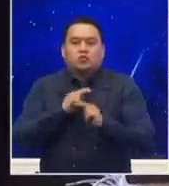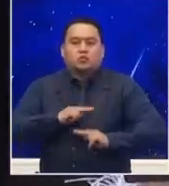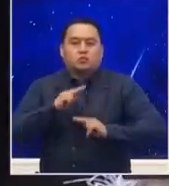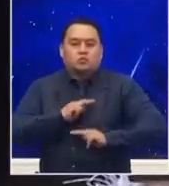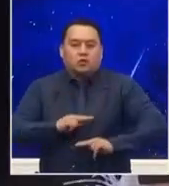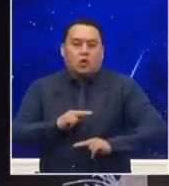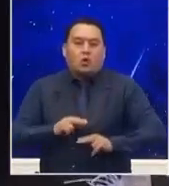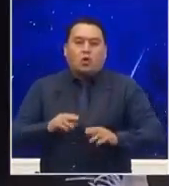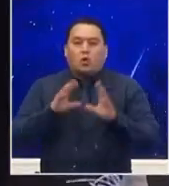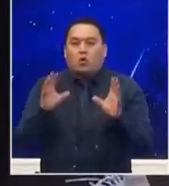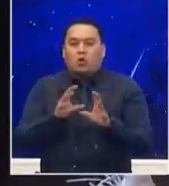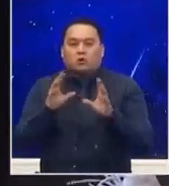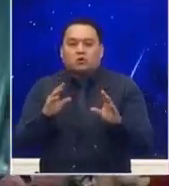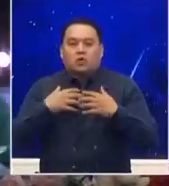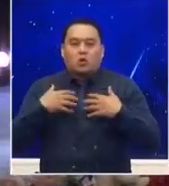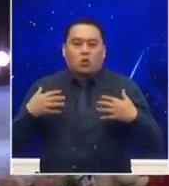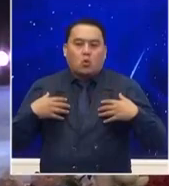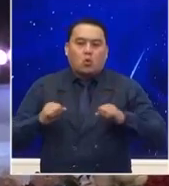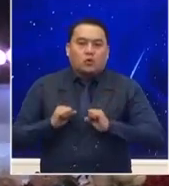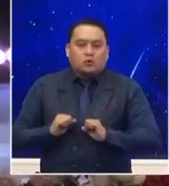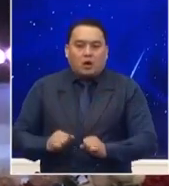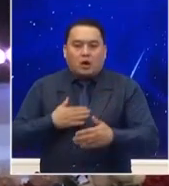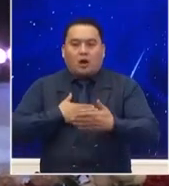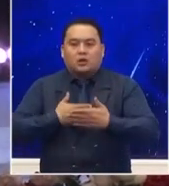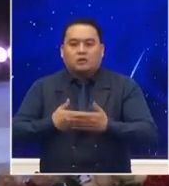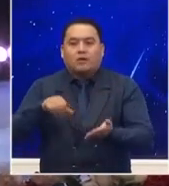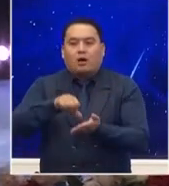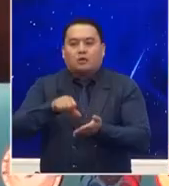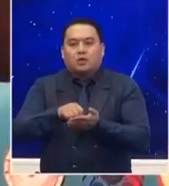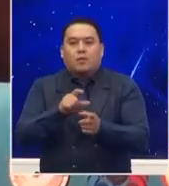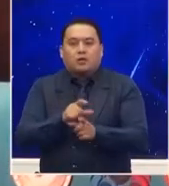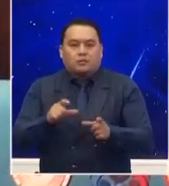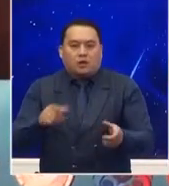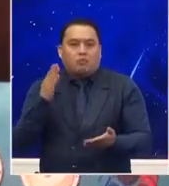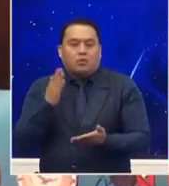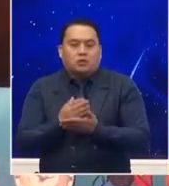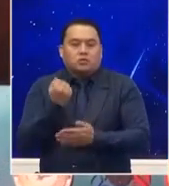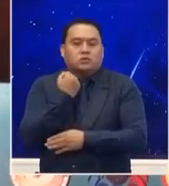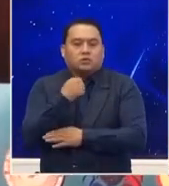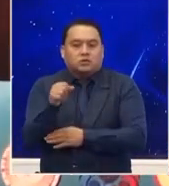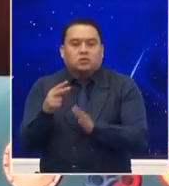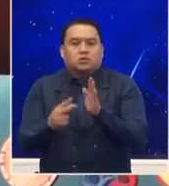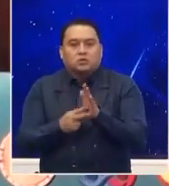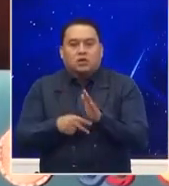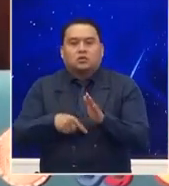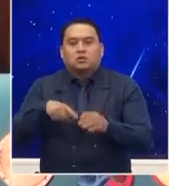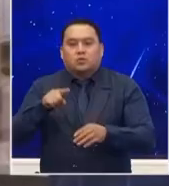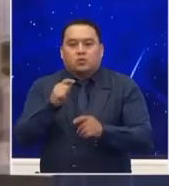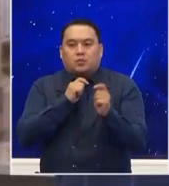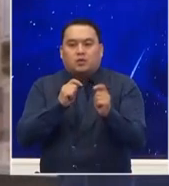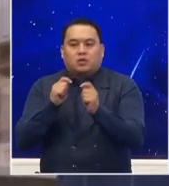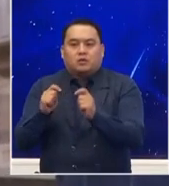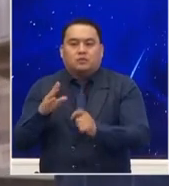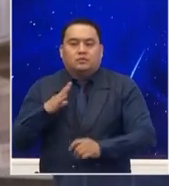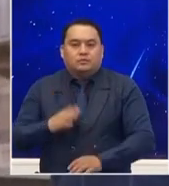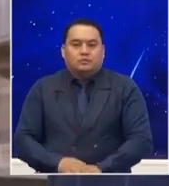яғни қоршаған ортаны және жануарларды қорғауға белсенді қатысқан жандар да бар. Жалпы жеңімпаздар 8 аталым бойынша наградталды. Асыл